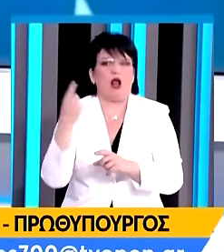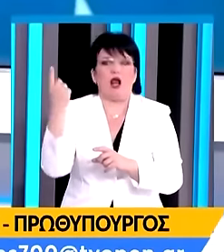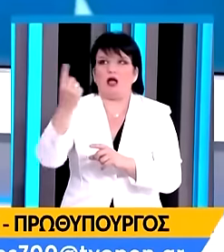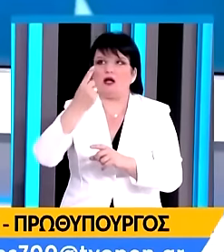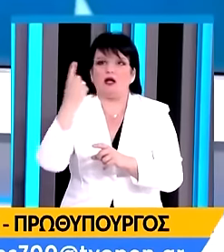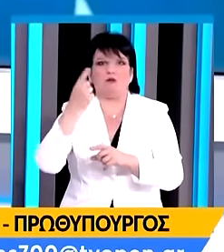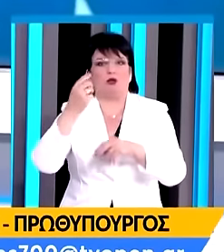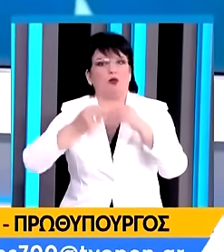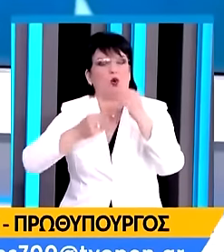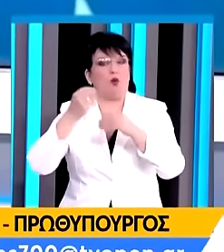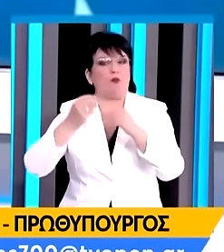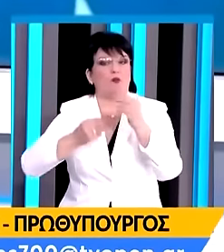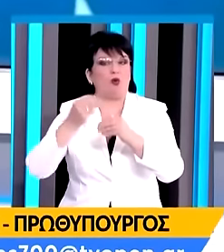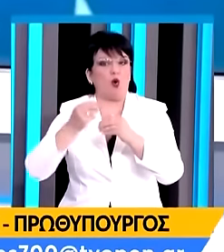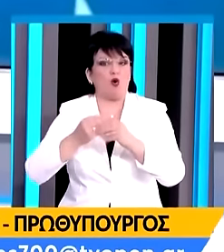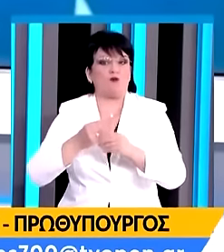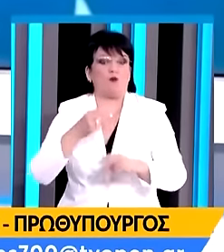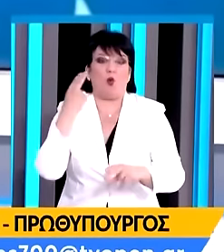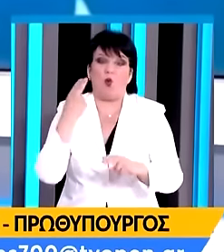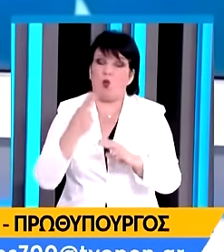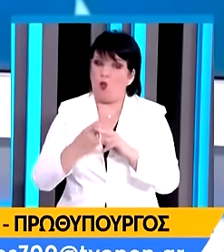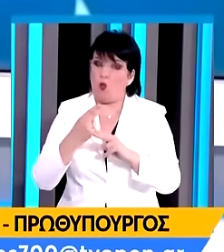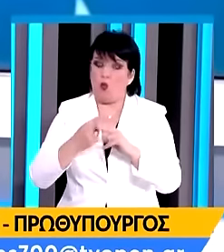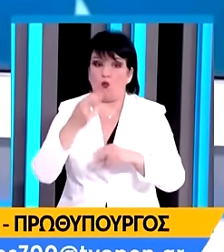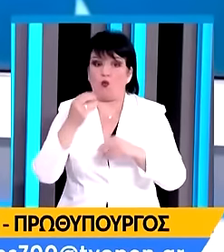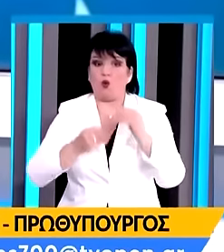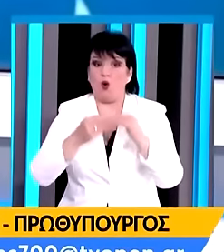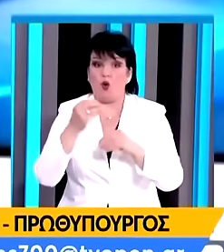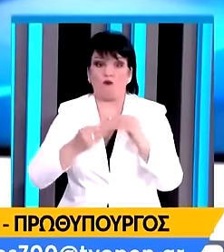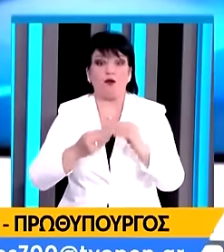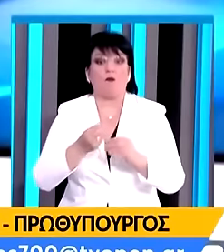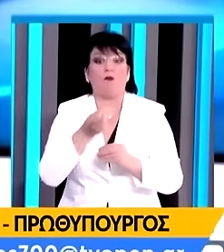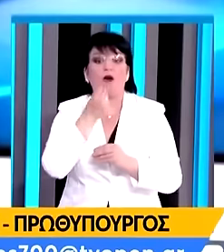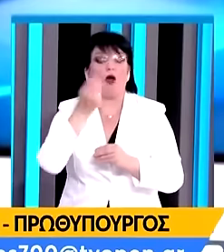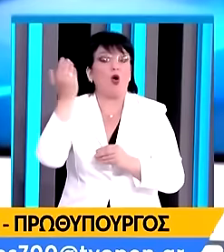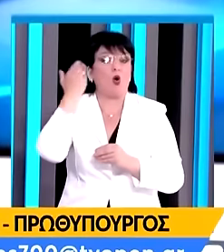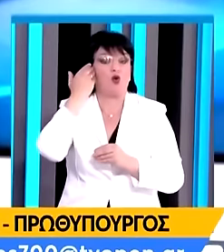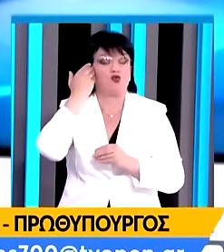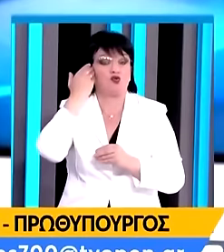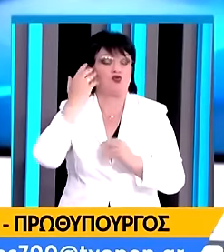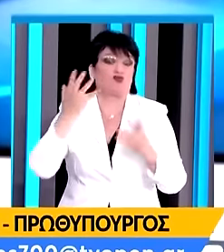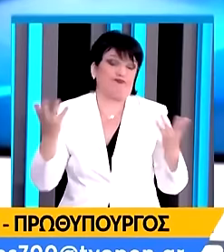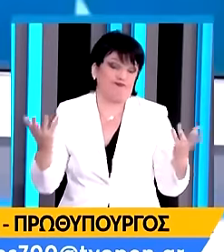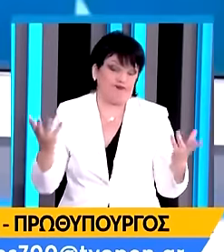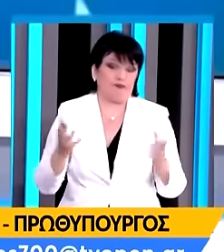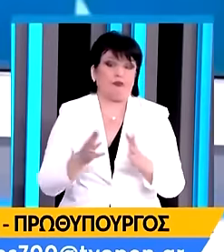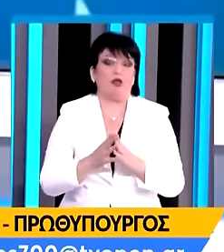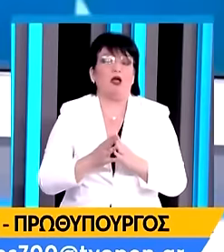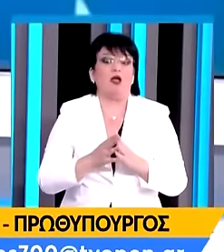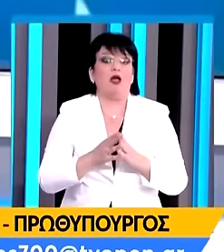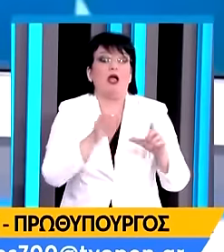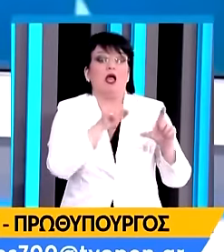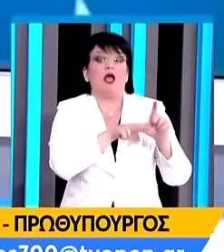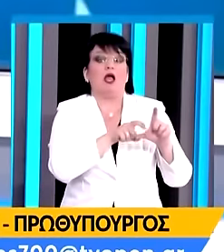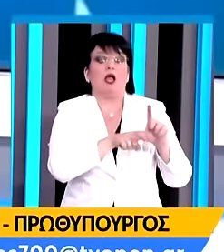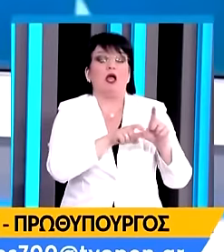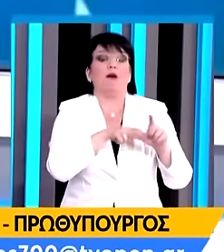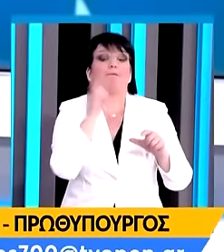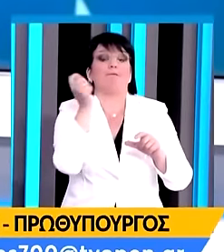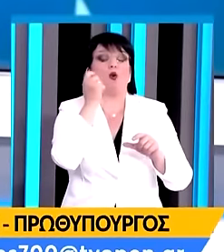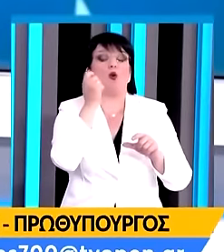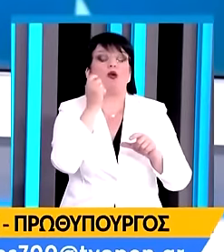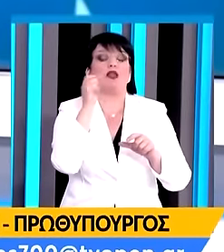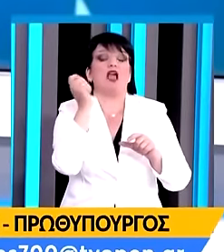που είναι ένα δομικό πρόβλημα σχετικά με το κόστος των τροφίμων παγκόσμια. Λοιπόν, πάμε στις πολυεθνικές. Στις πολυεθνικές